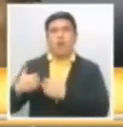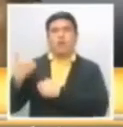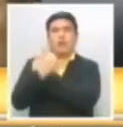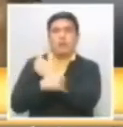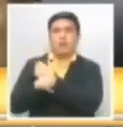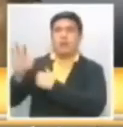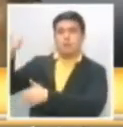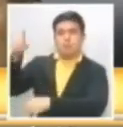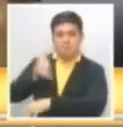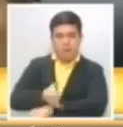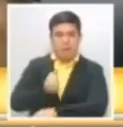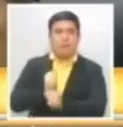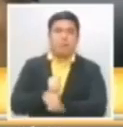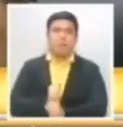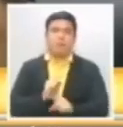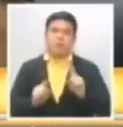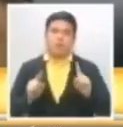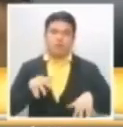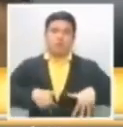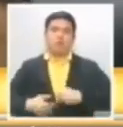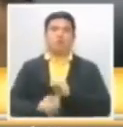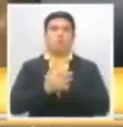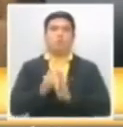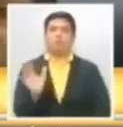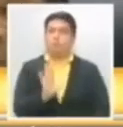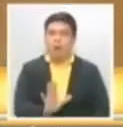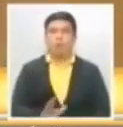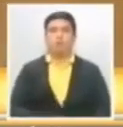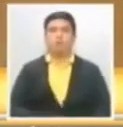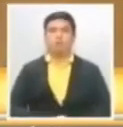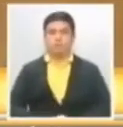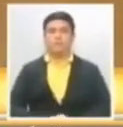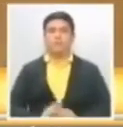เรายินดีครับแต่พี่น้องเราต้องไม่เดือดร้อนด้วยครับขอกราบขอบพระคุณครับ ขอบคุณครับ